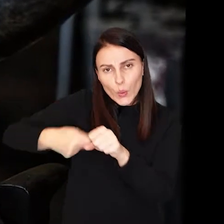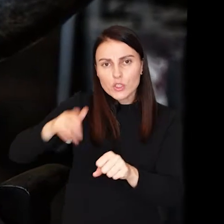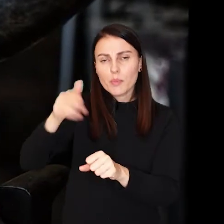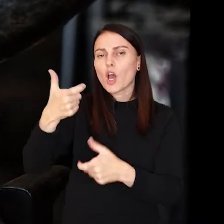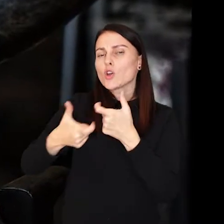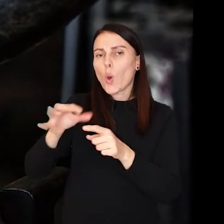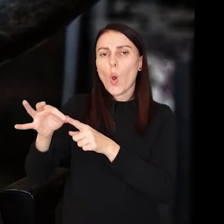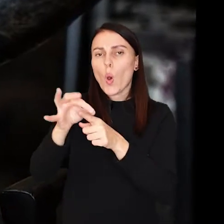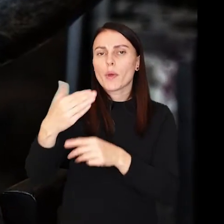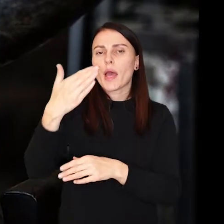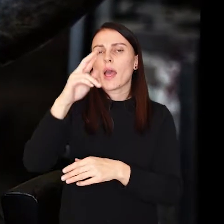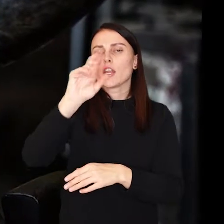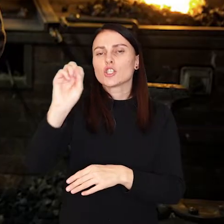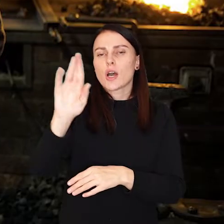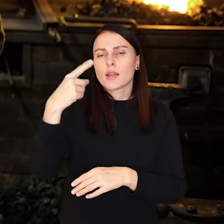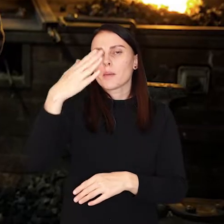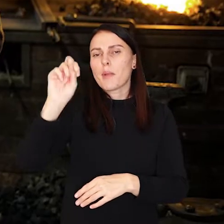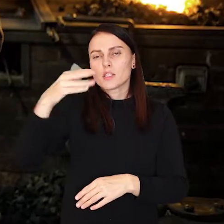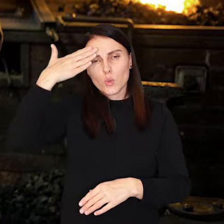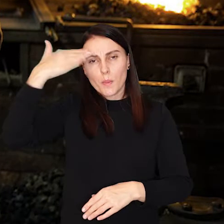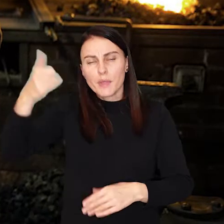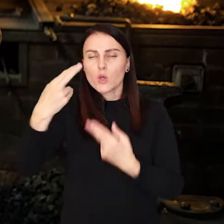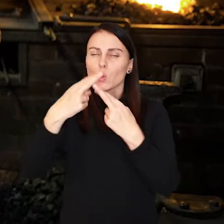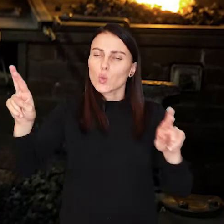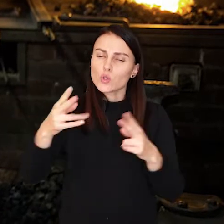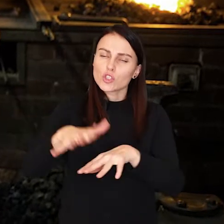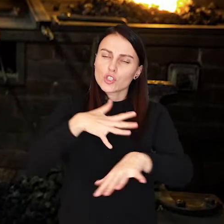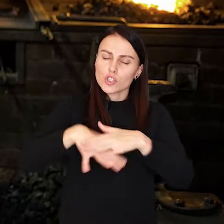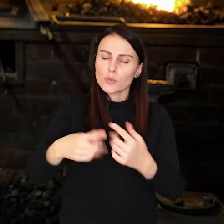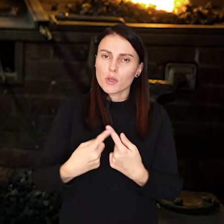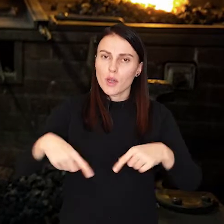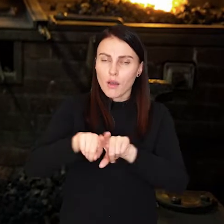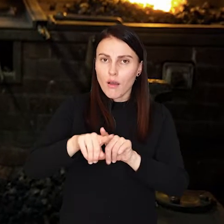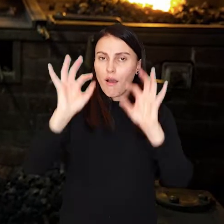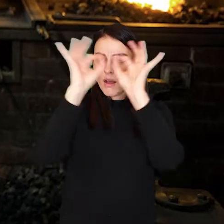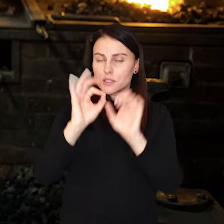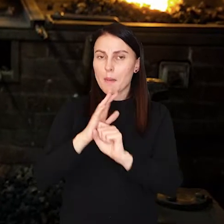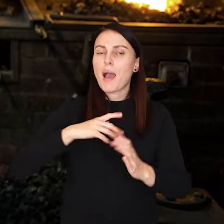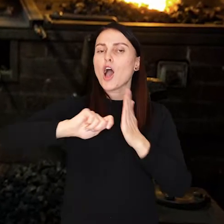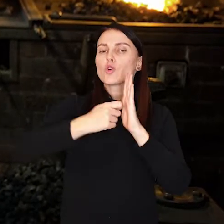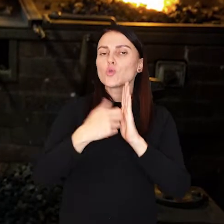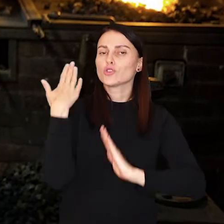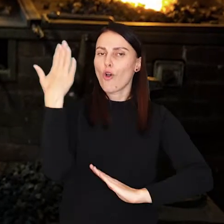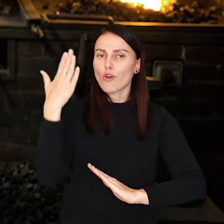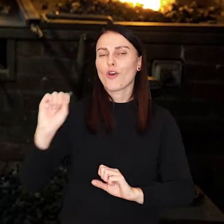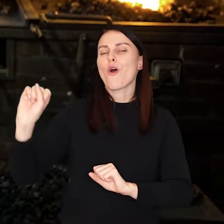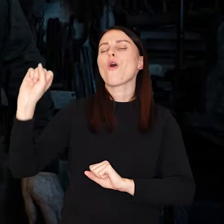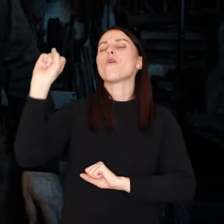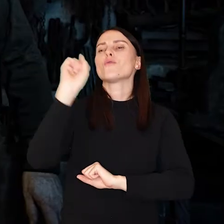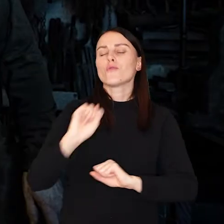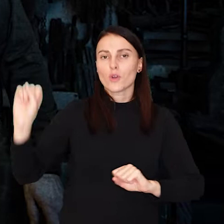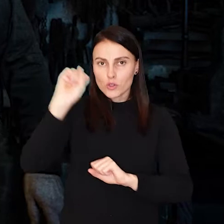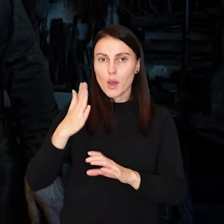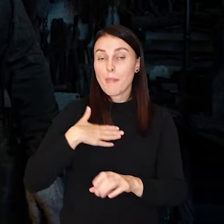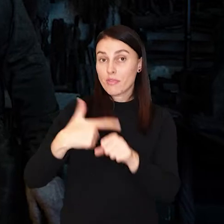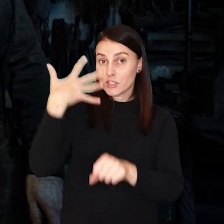oprowadzi Was Ryszard Mazur, mistrz rzemiosł artystycznych i honorowy klucznik miasta Wrocławia. Trasa ma około